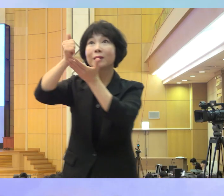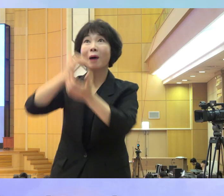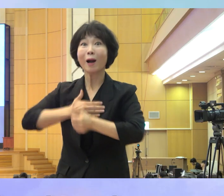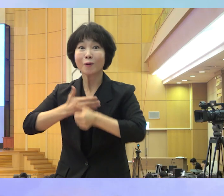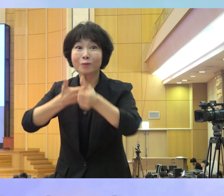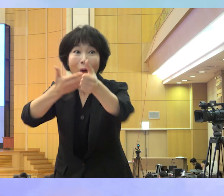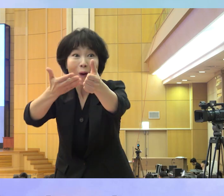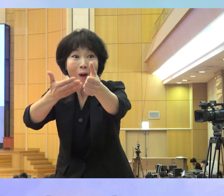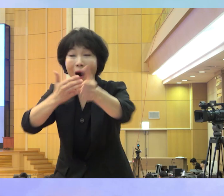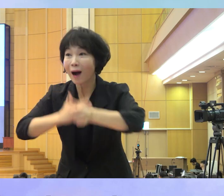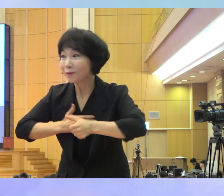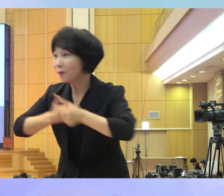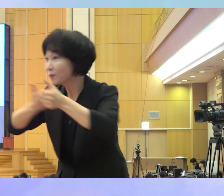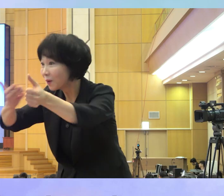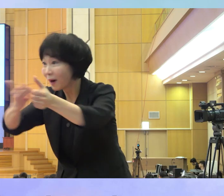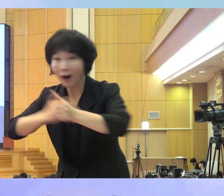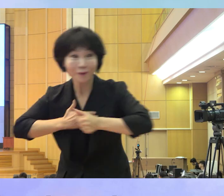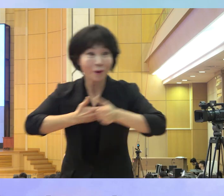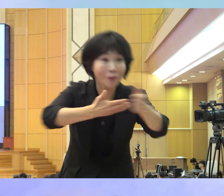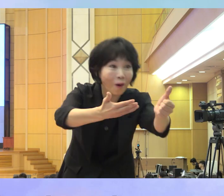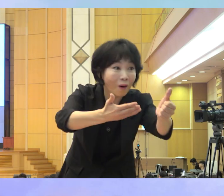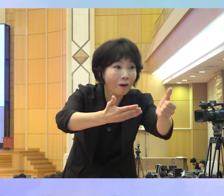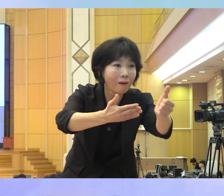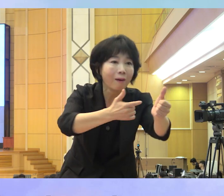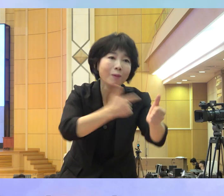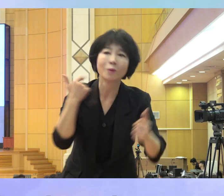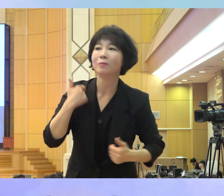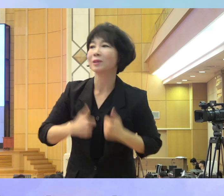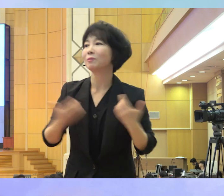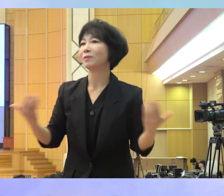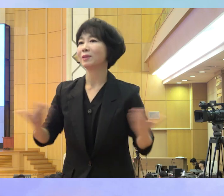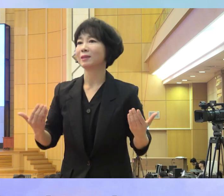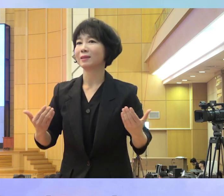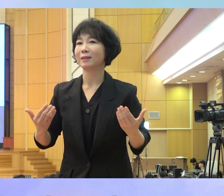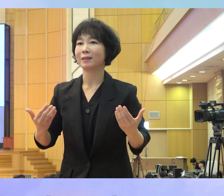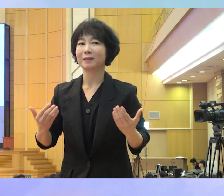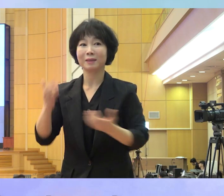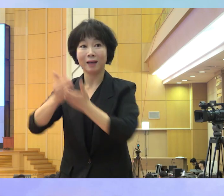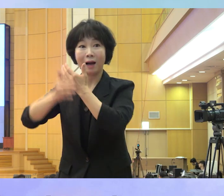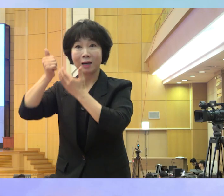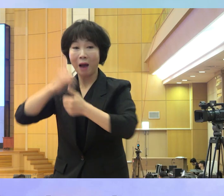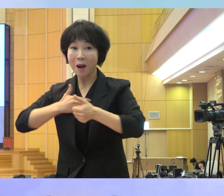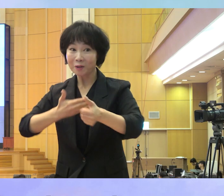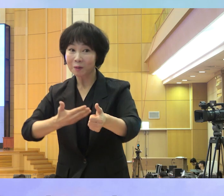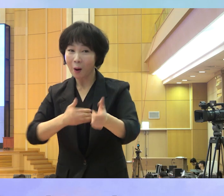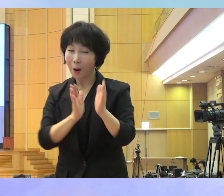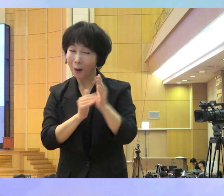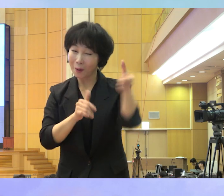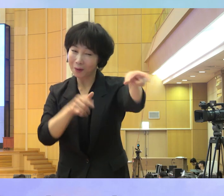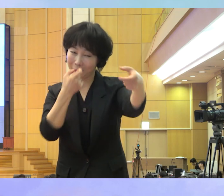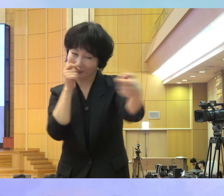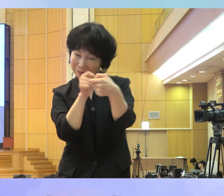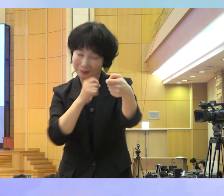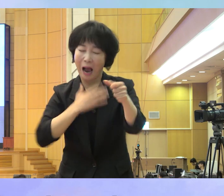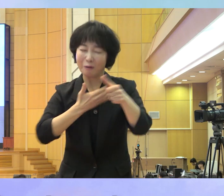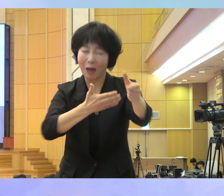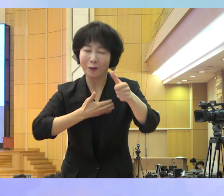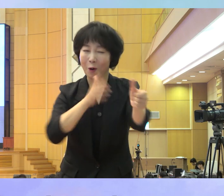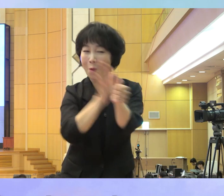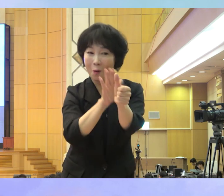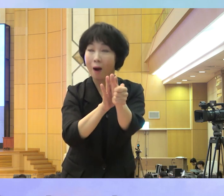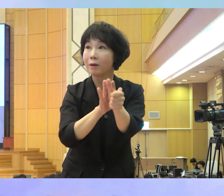얼마나, 알게 해준 거 아무에게나 알려주나? 하나님 벌써 알려줬다고 하면 그 사람은